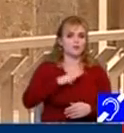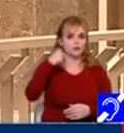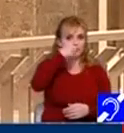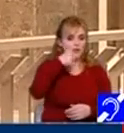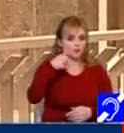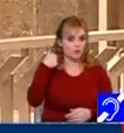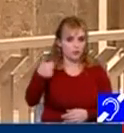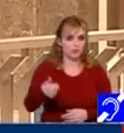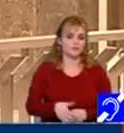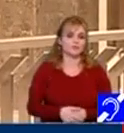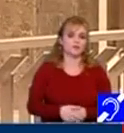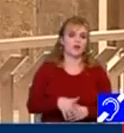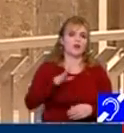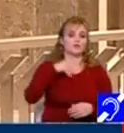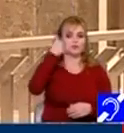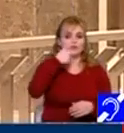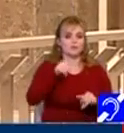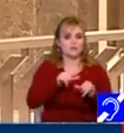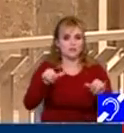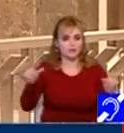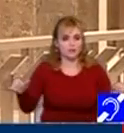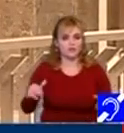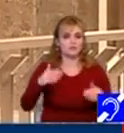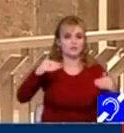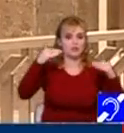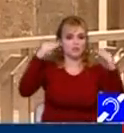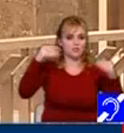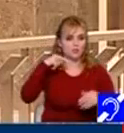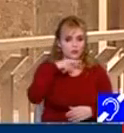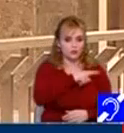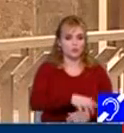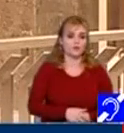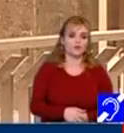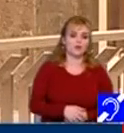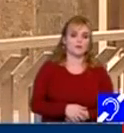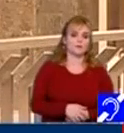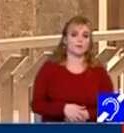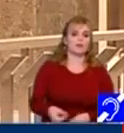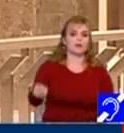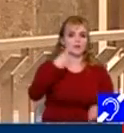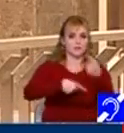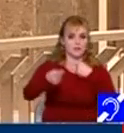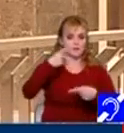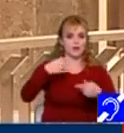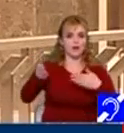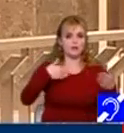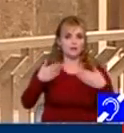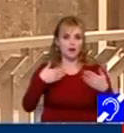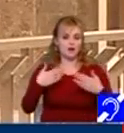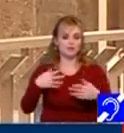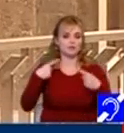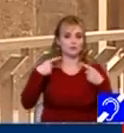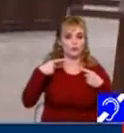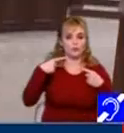bun, un an al dezvoltării, un an al progresului, creșterea economică, restabilirea relațiilor cu toți partenerii